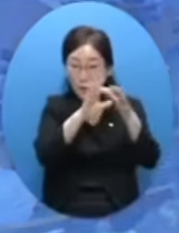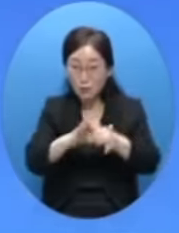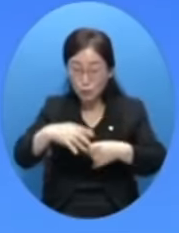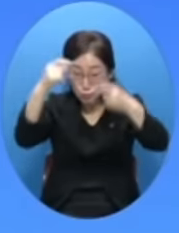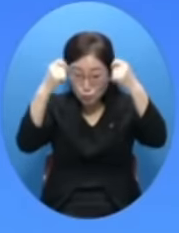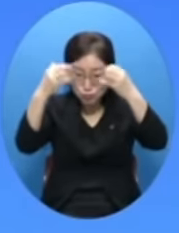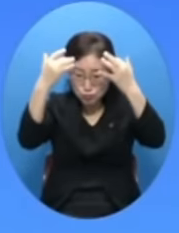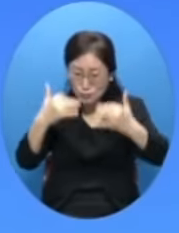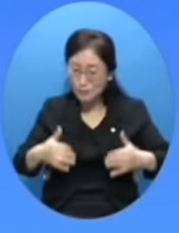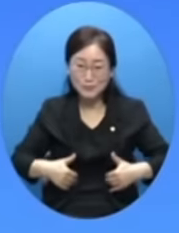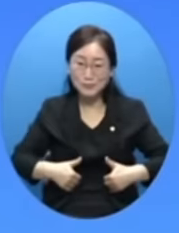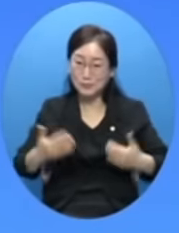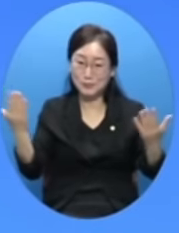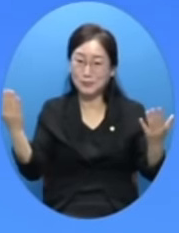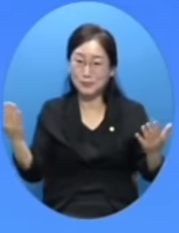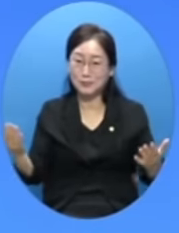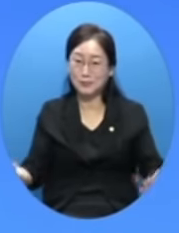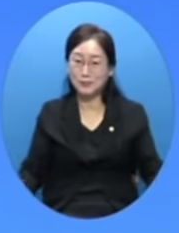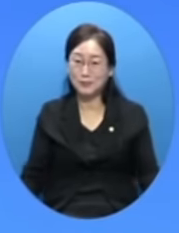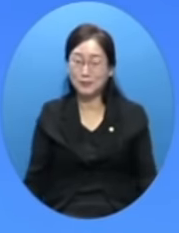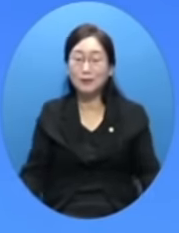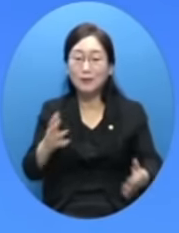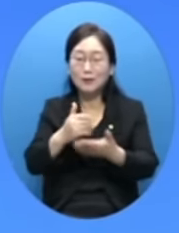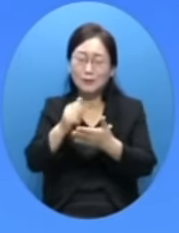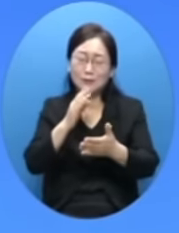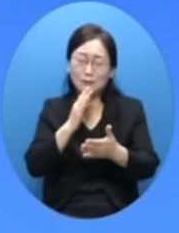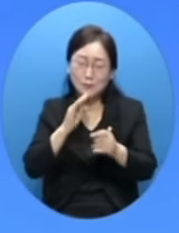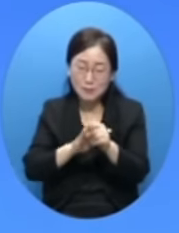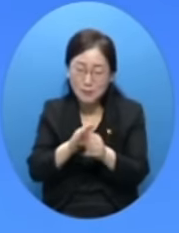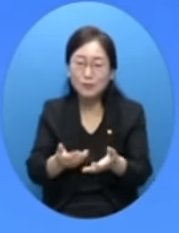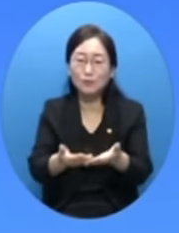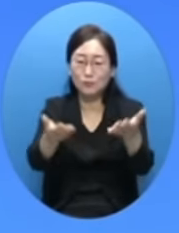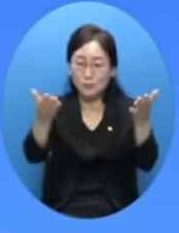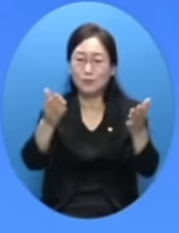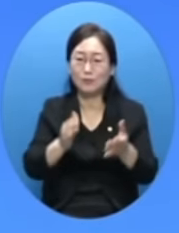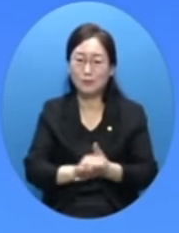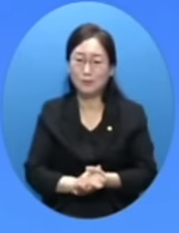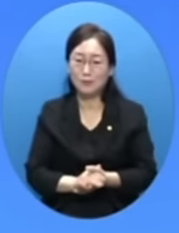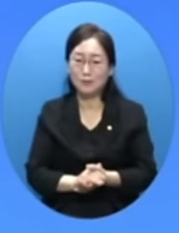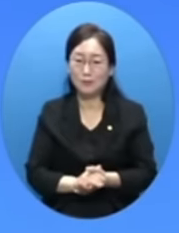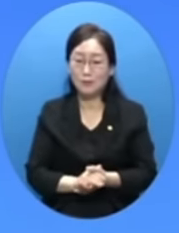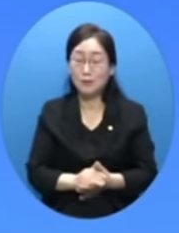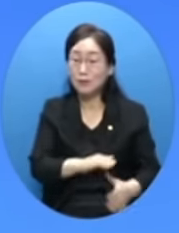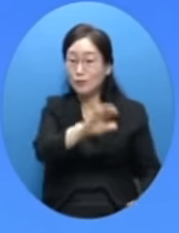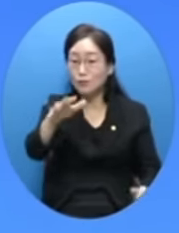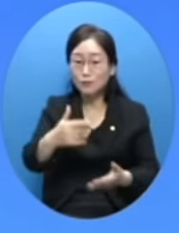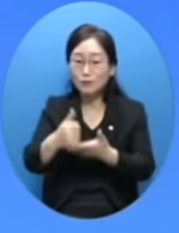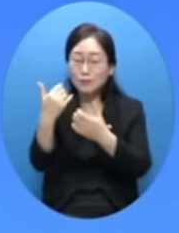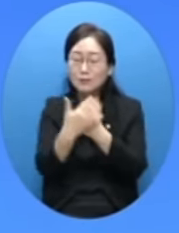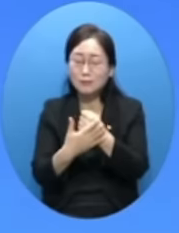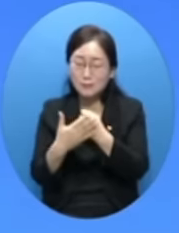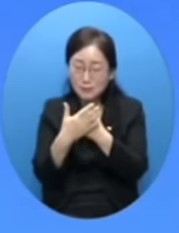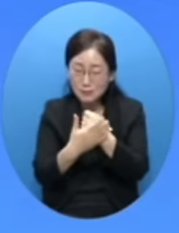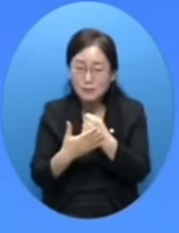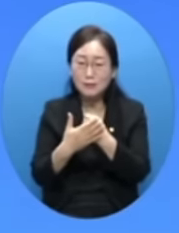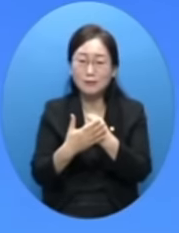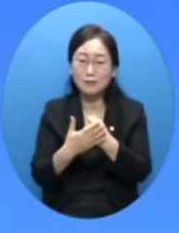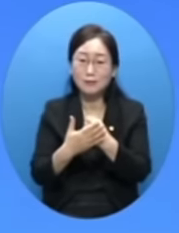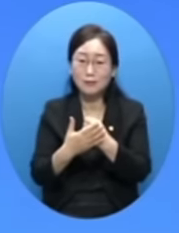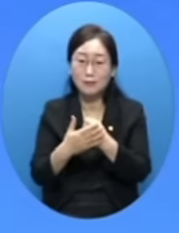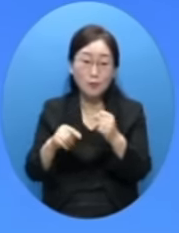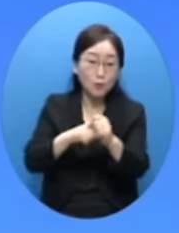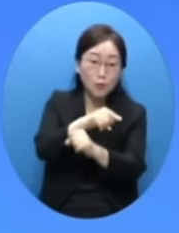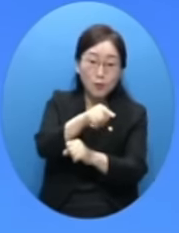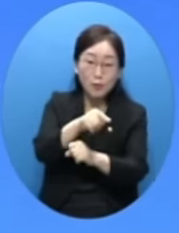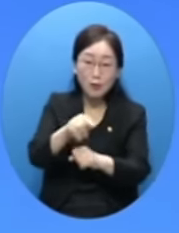흘리지 않을 것입니다. 주님 우리 얼마나 사랑하시는지, 우리 주님의 은혜 그것 외에는 우리가 더